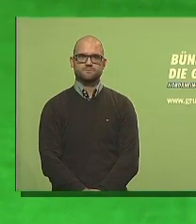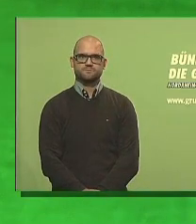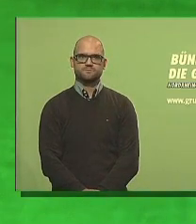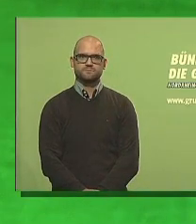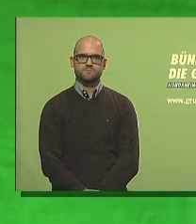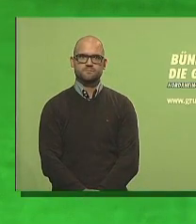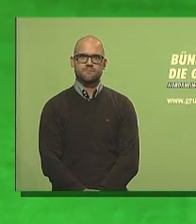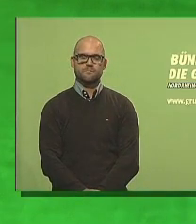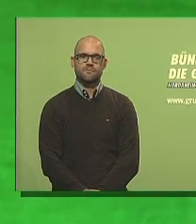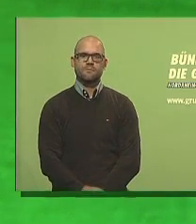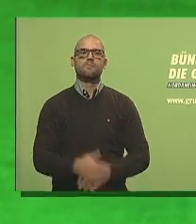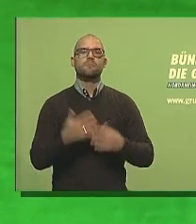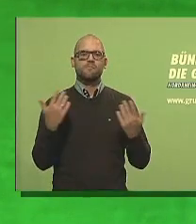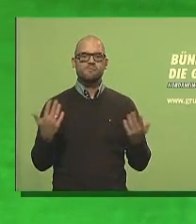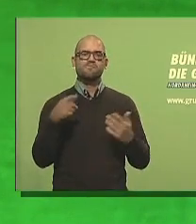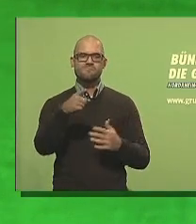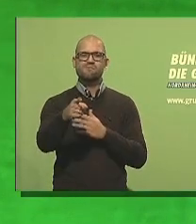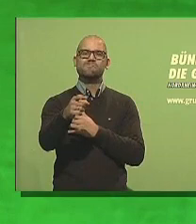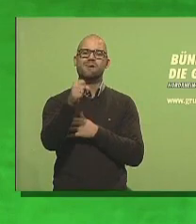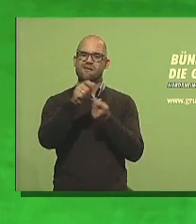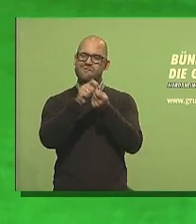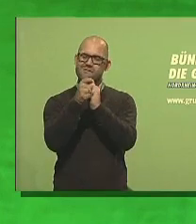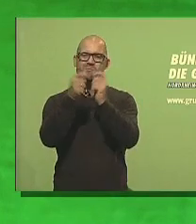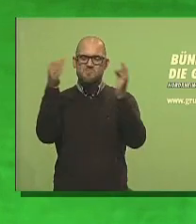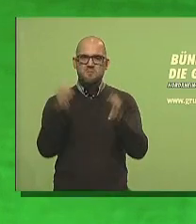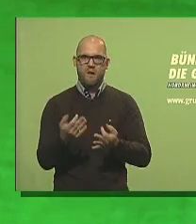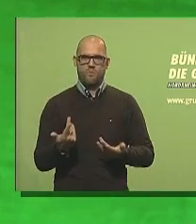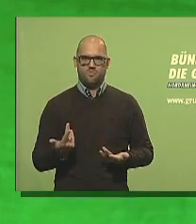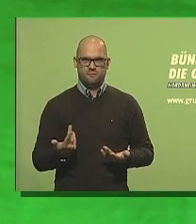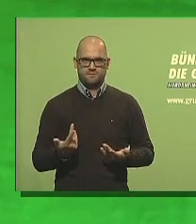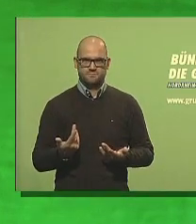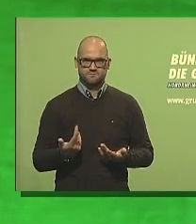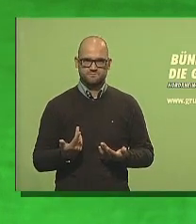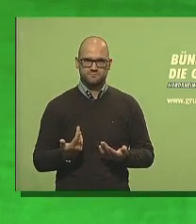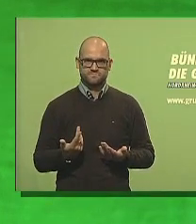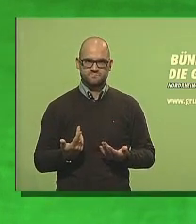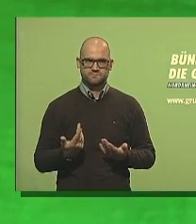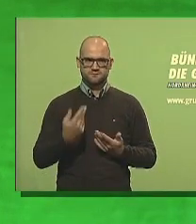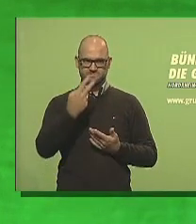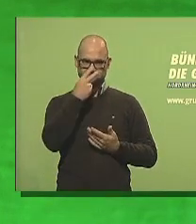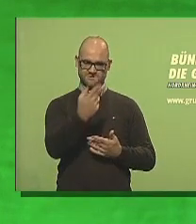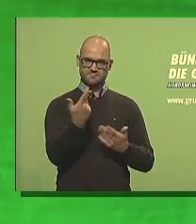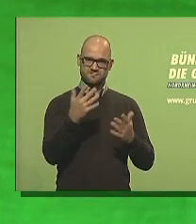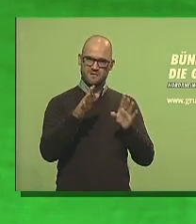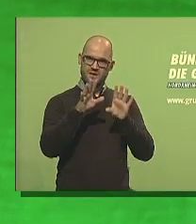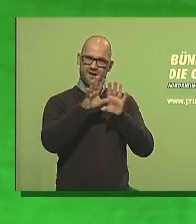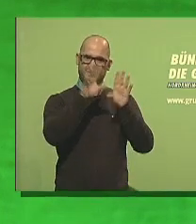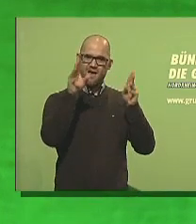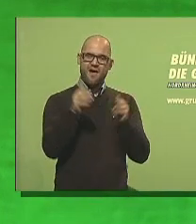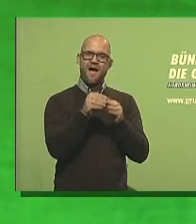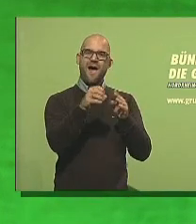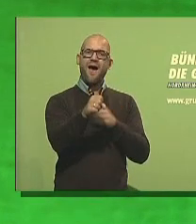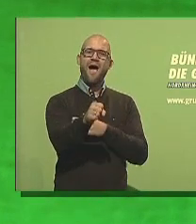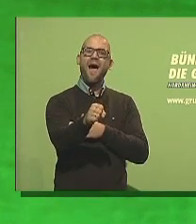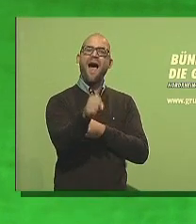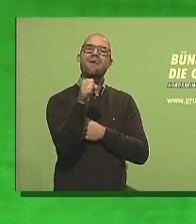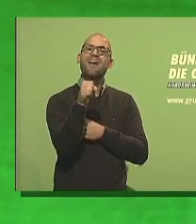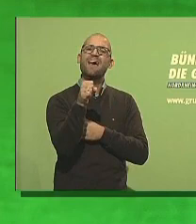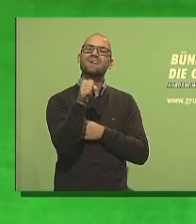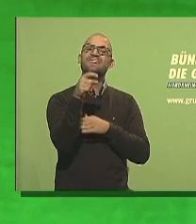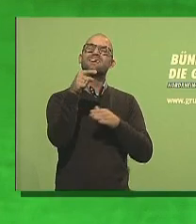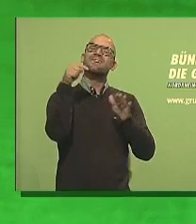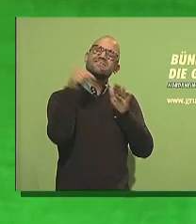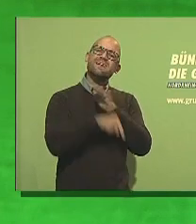Die brauchen wir, liebe Freunde und Freunde, weil es eben nicht sein kann, dass das Gesamtvolumen der Ausnahmen für energieintensive